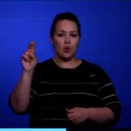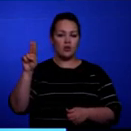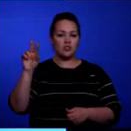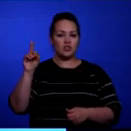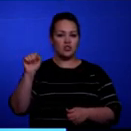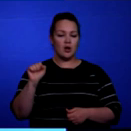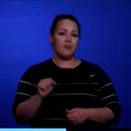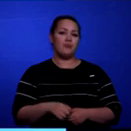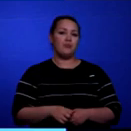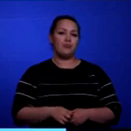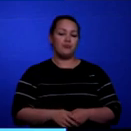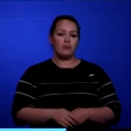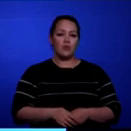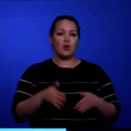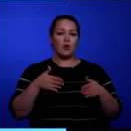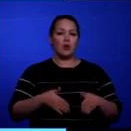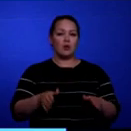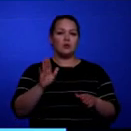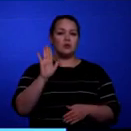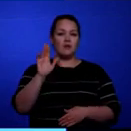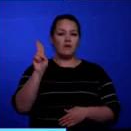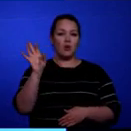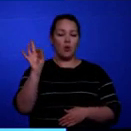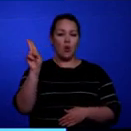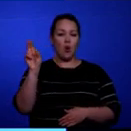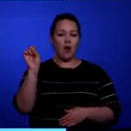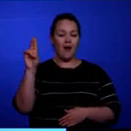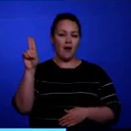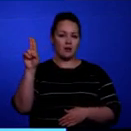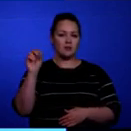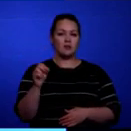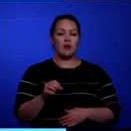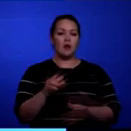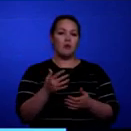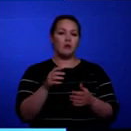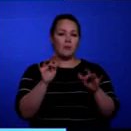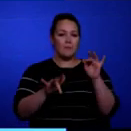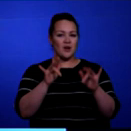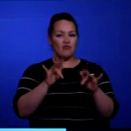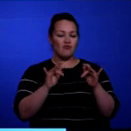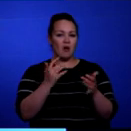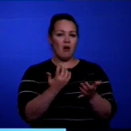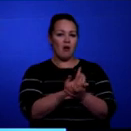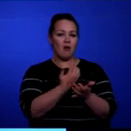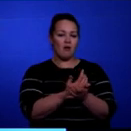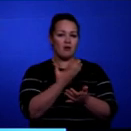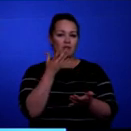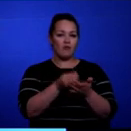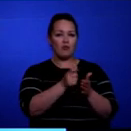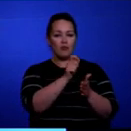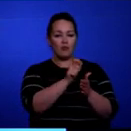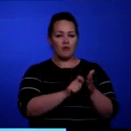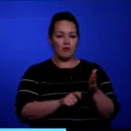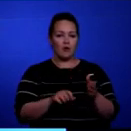получил уже после того как начал печатать свои произведения муки me означает постоянство